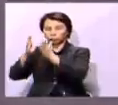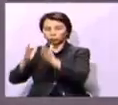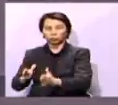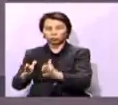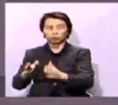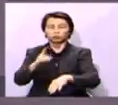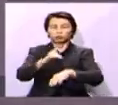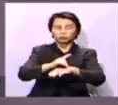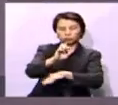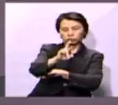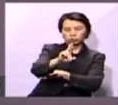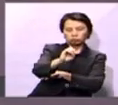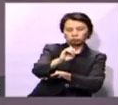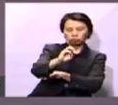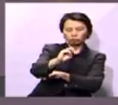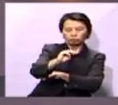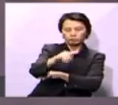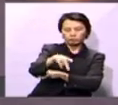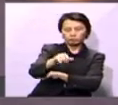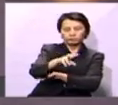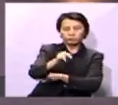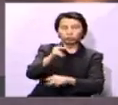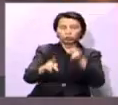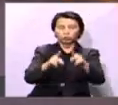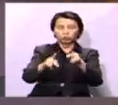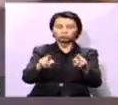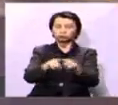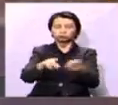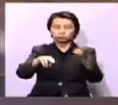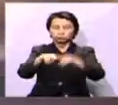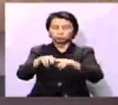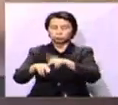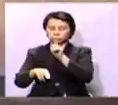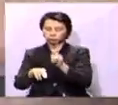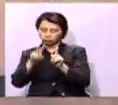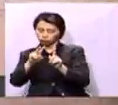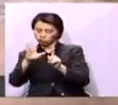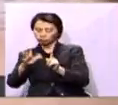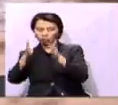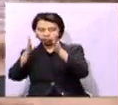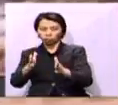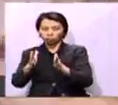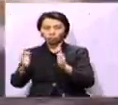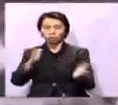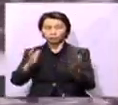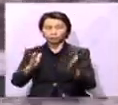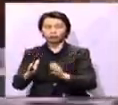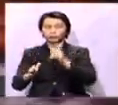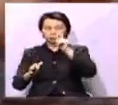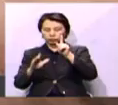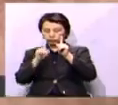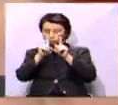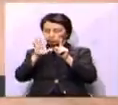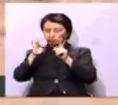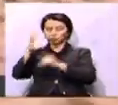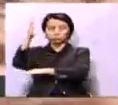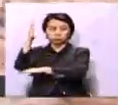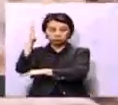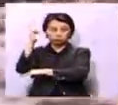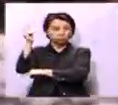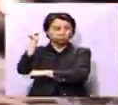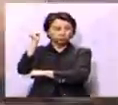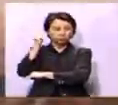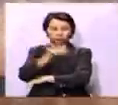Di Rompin, jumlah penduduk terjejas turut bertambah kepada 125 orang berbanding 118 orang tengah hari